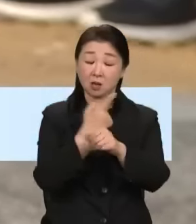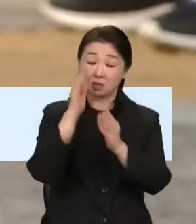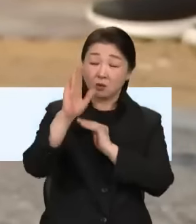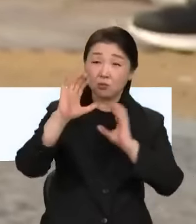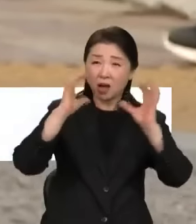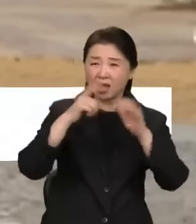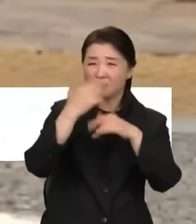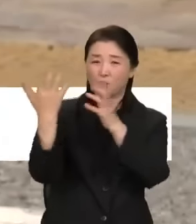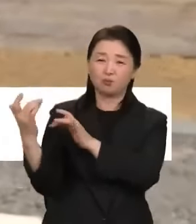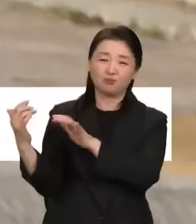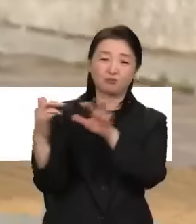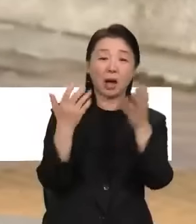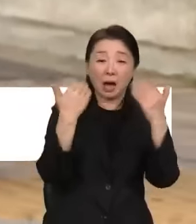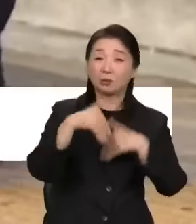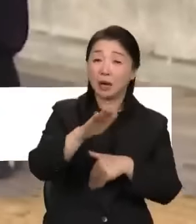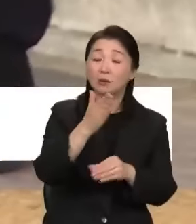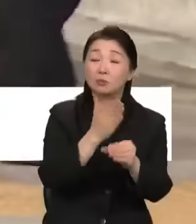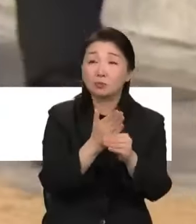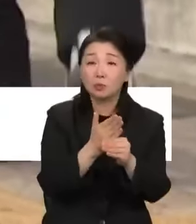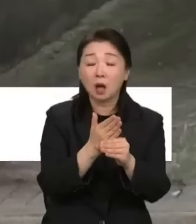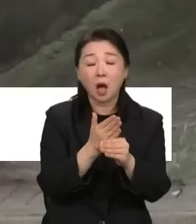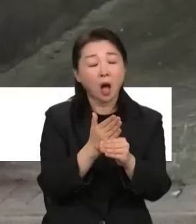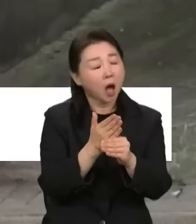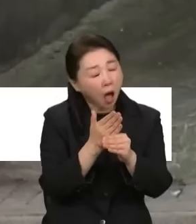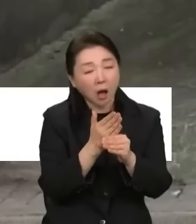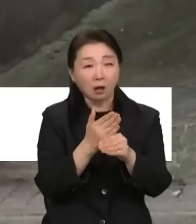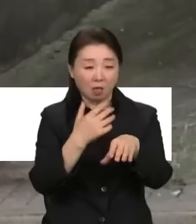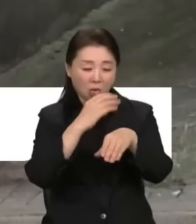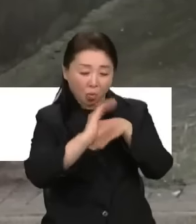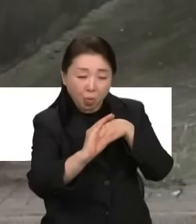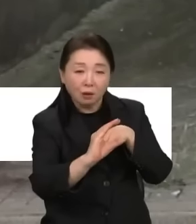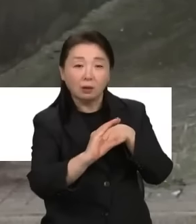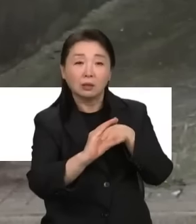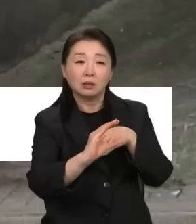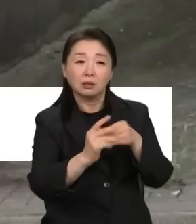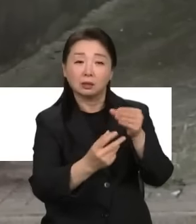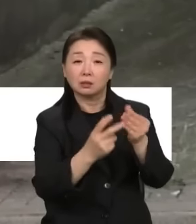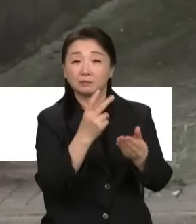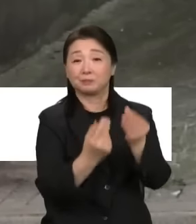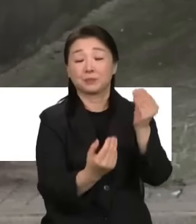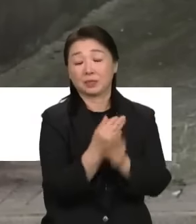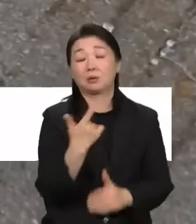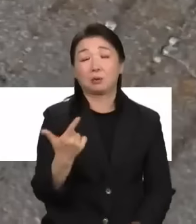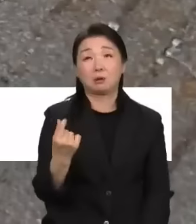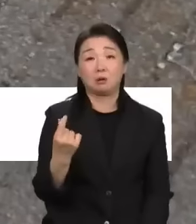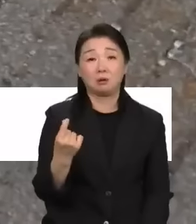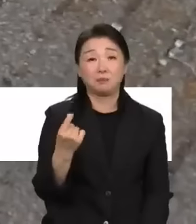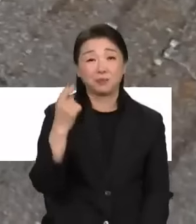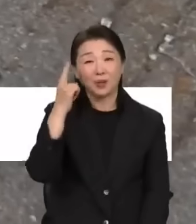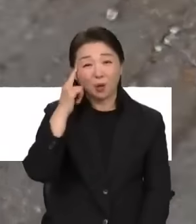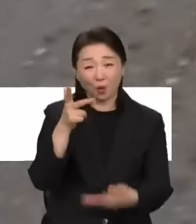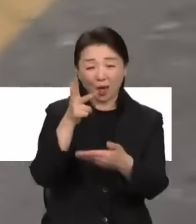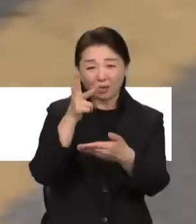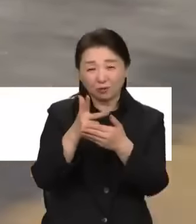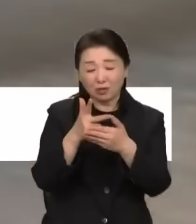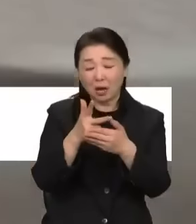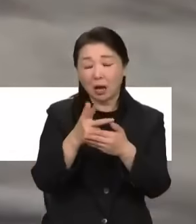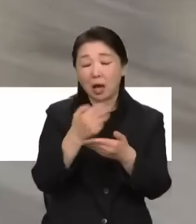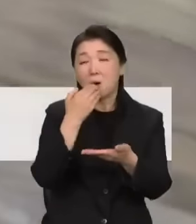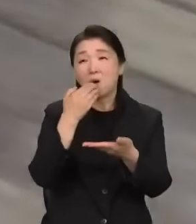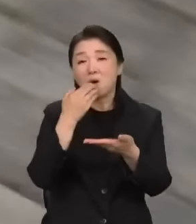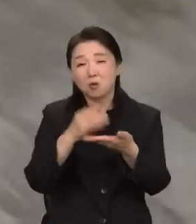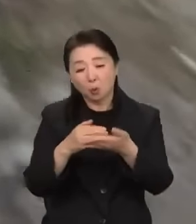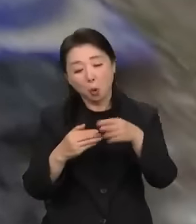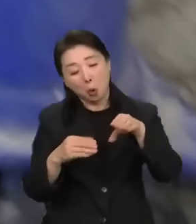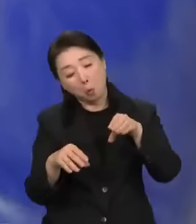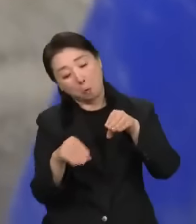아이들이 몰리는 등교 시간이었다면 대형 사고로 이어질 뻔했습니다. 주차하면서 고인목을 안 놓아 사고가 났는데도 처벌은